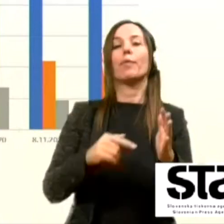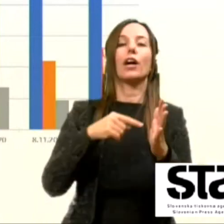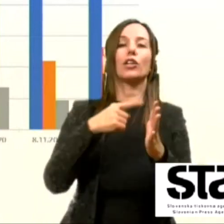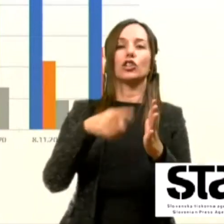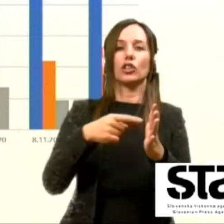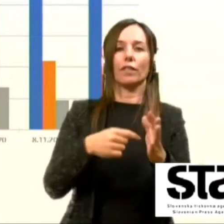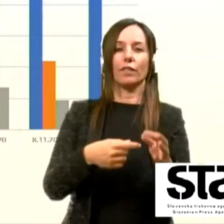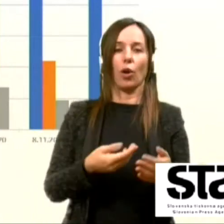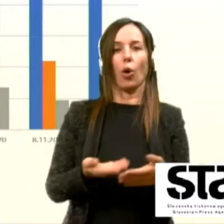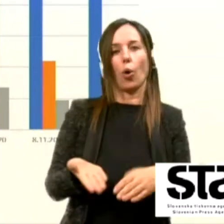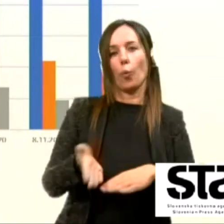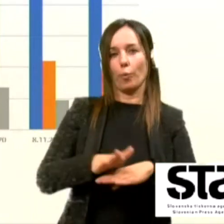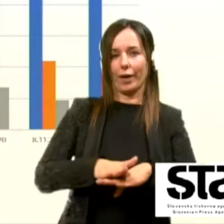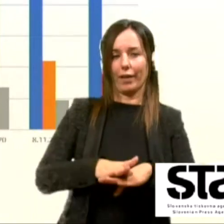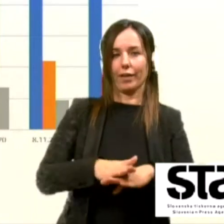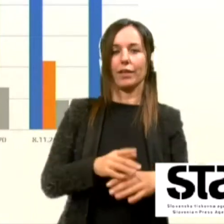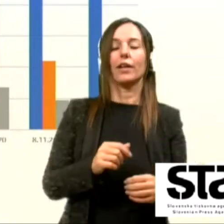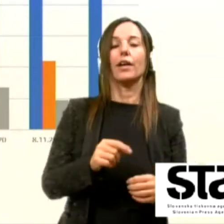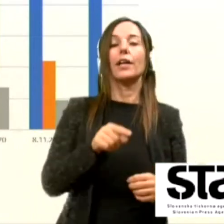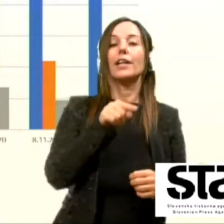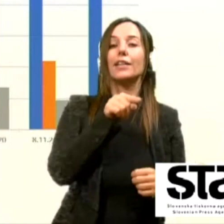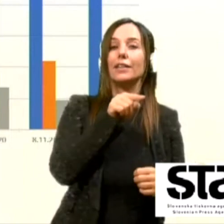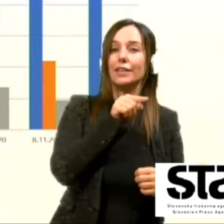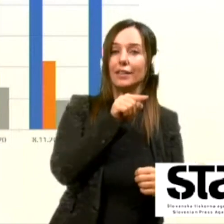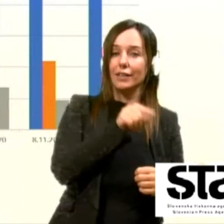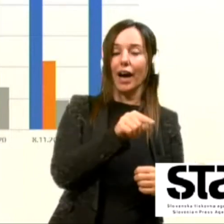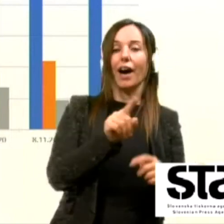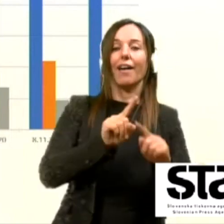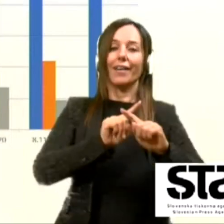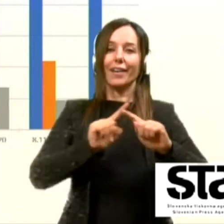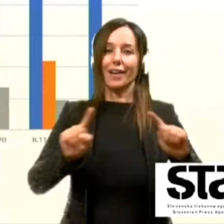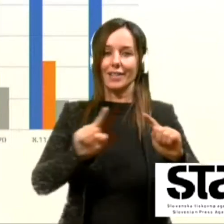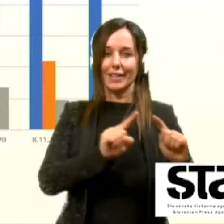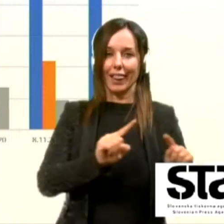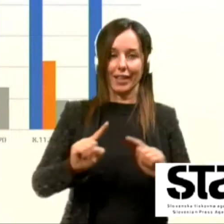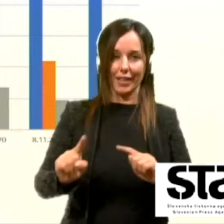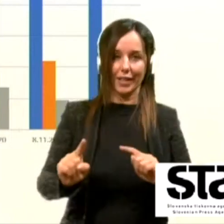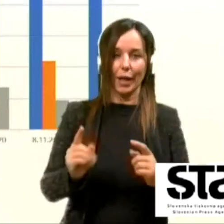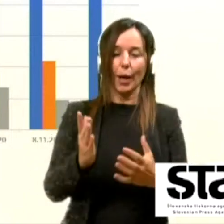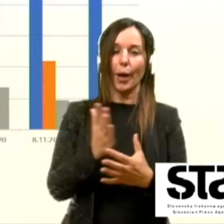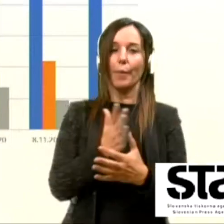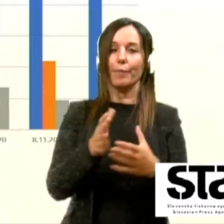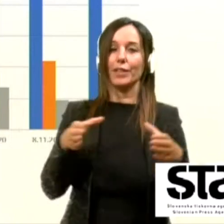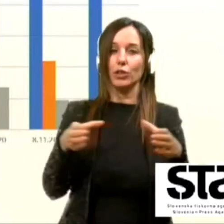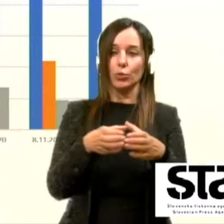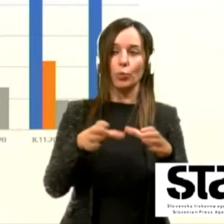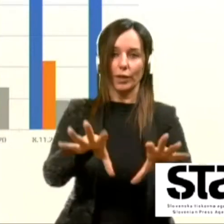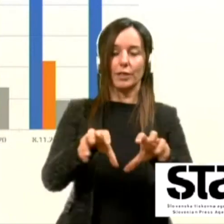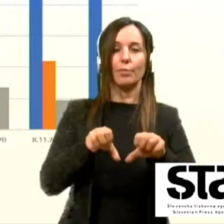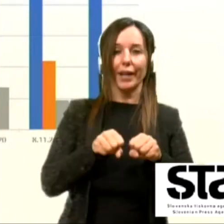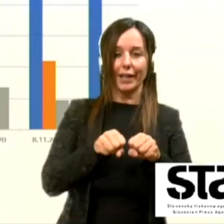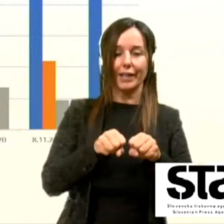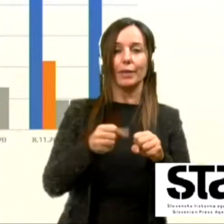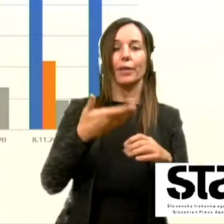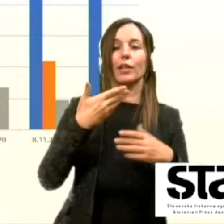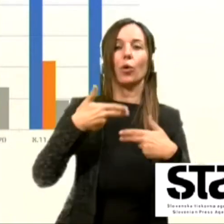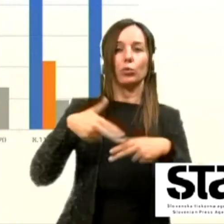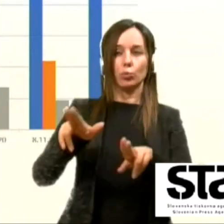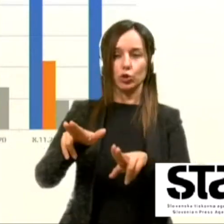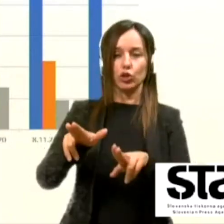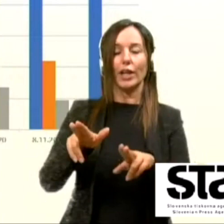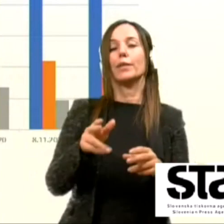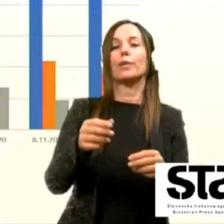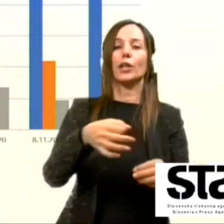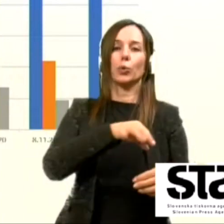umrlih. Kot vidite, se ta razlika med skupaj sprejetimi in odpuščenimi